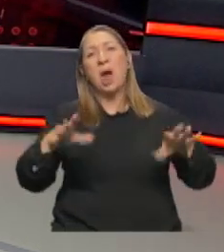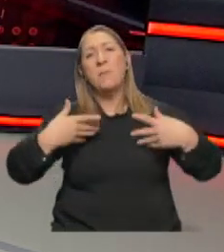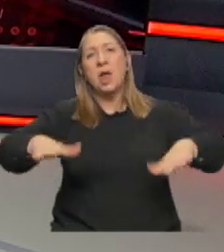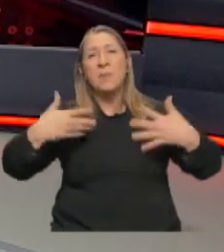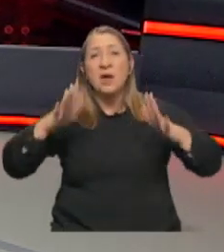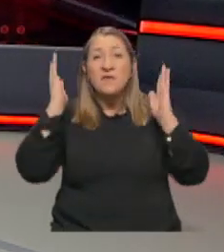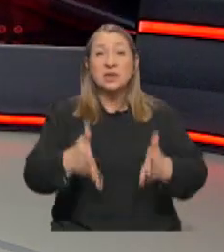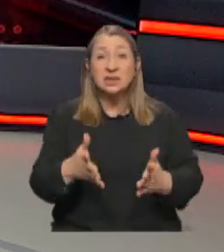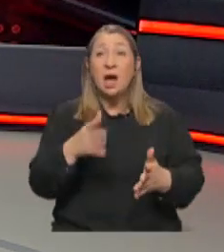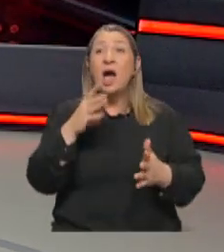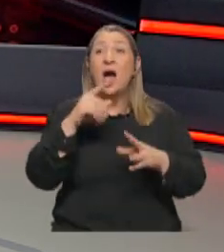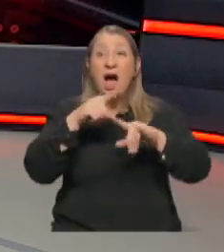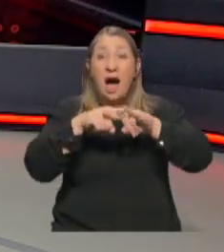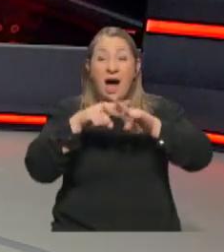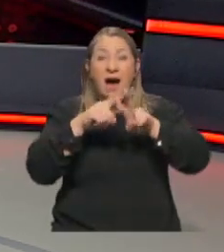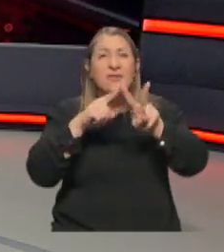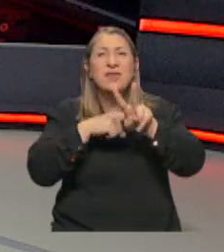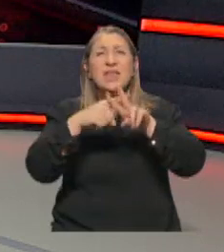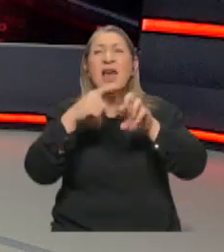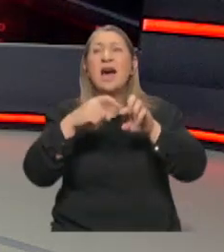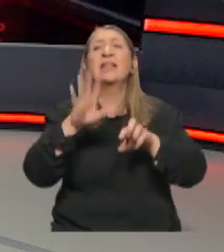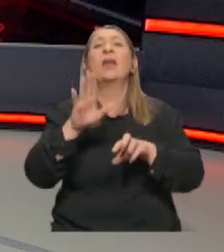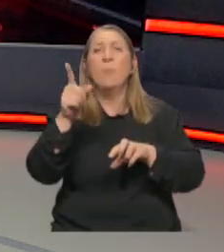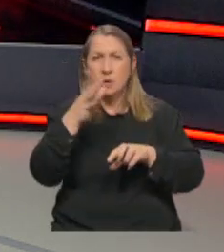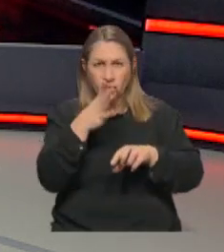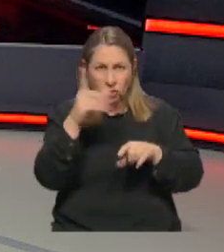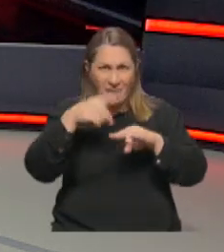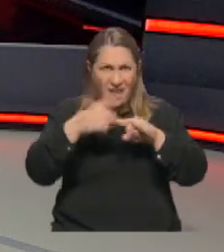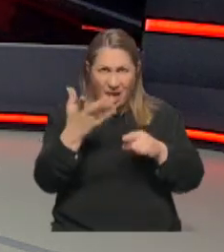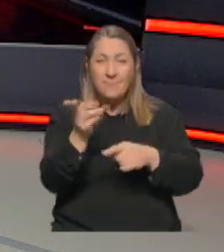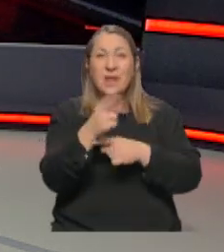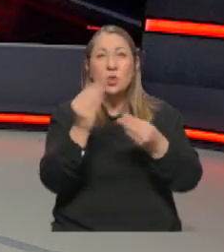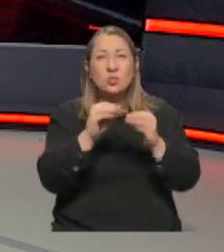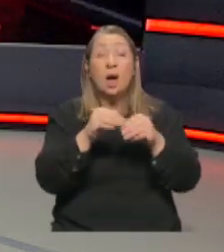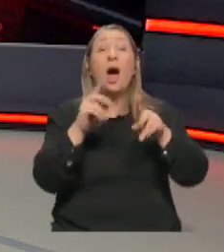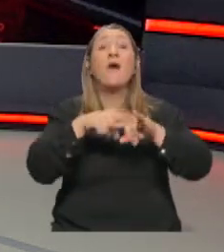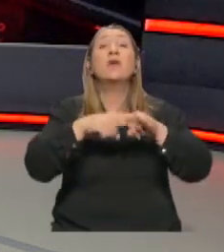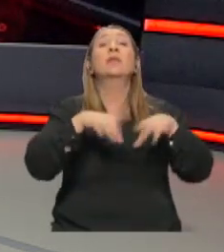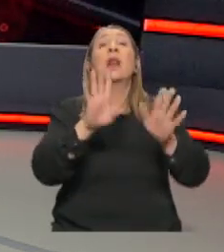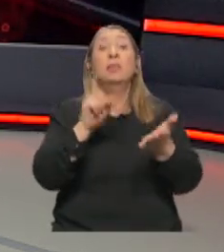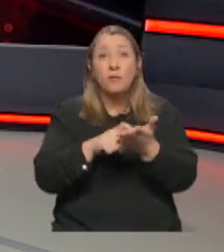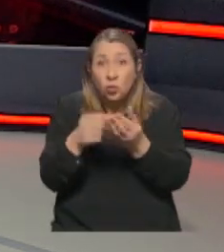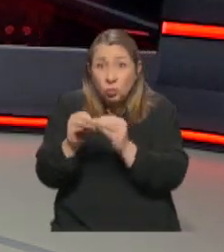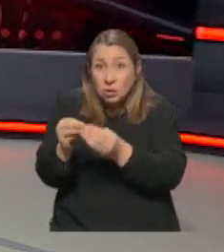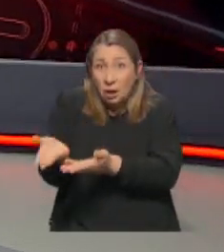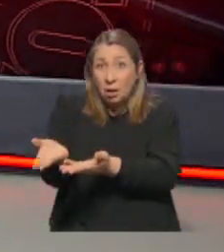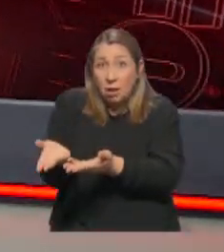ki havyar değil. Havyar değil niye dedik? O biliyorsunuz balık yumurtası. Havyar değil, tavuk